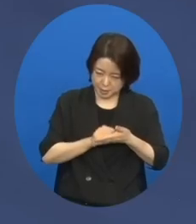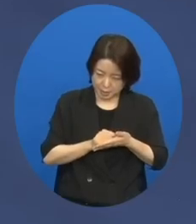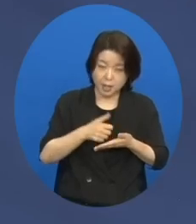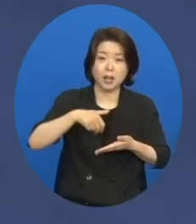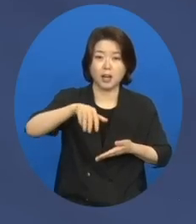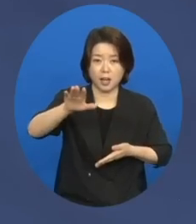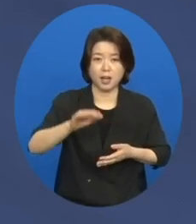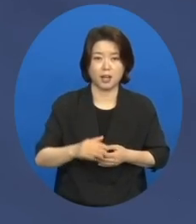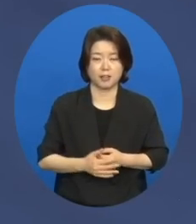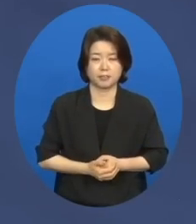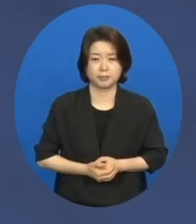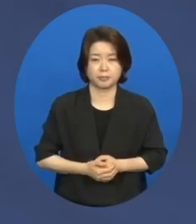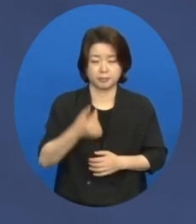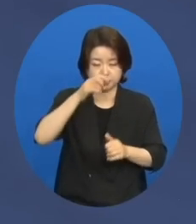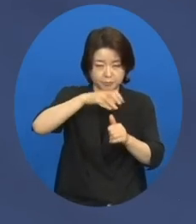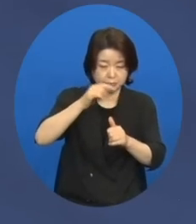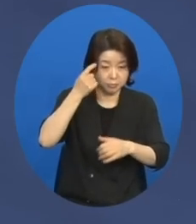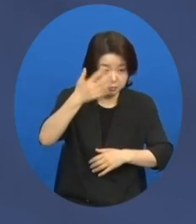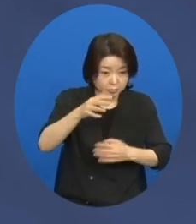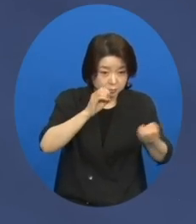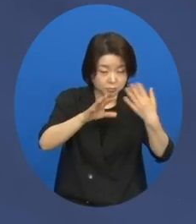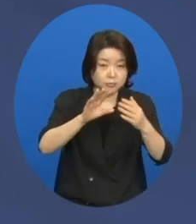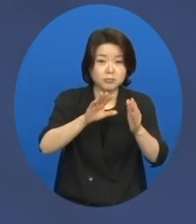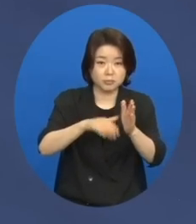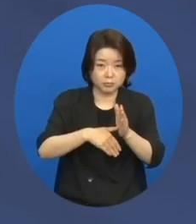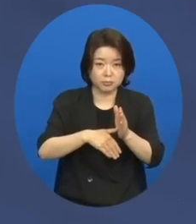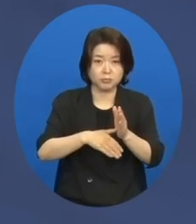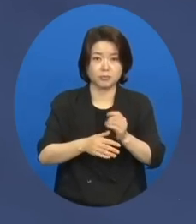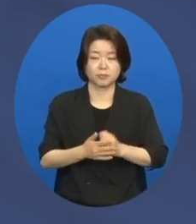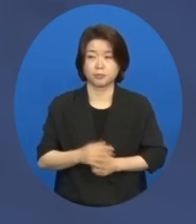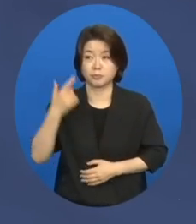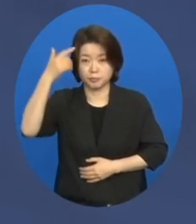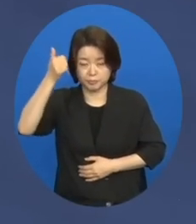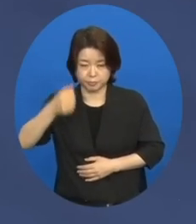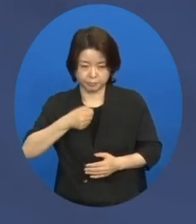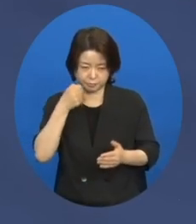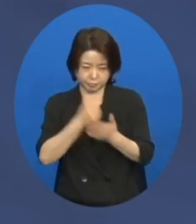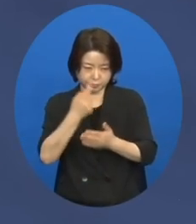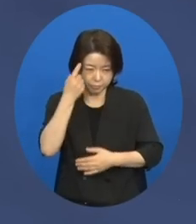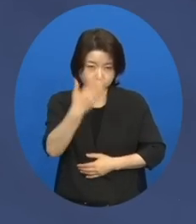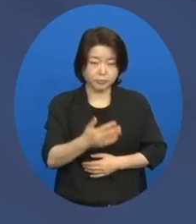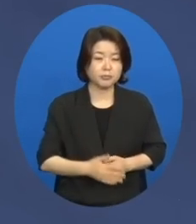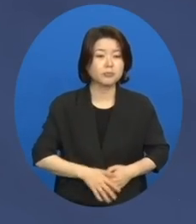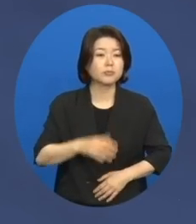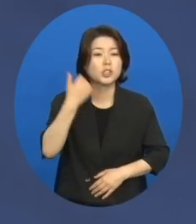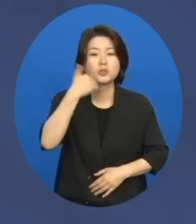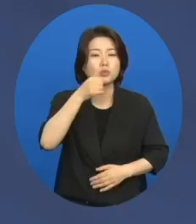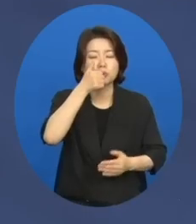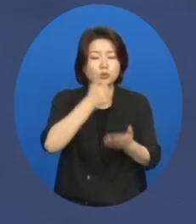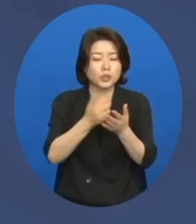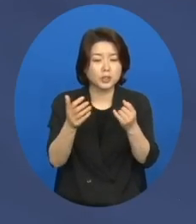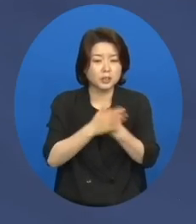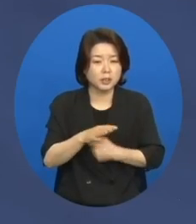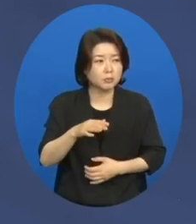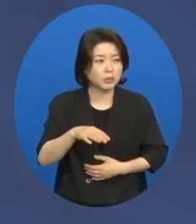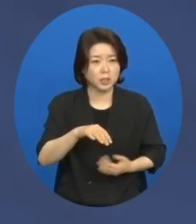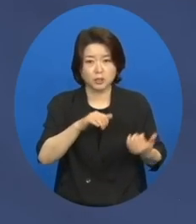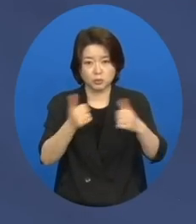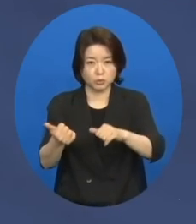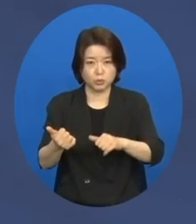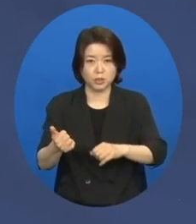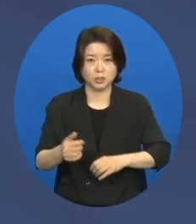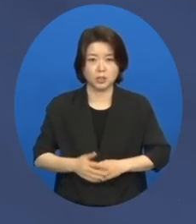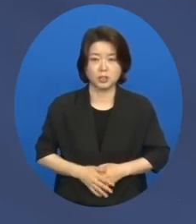가서 세례 문답을 하다가 목사님이 결정적인 질문하세요. 누구 죄 때문에 예수님 돌아가셨냐고.